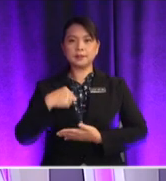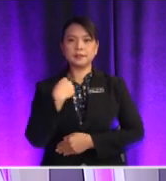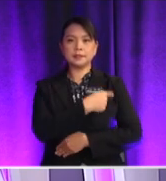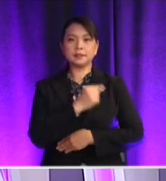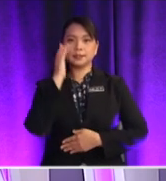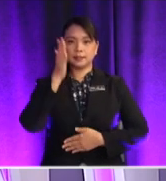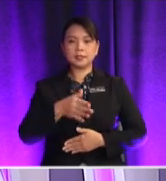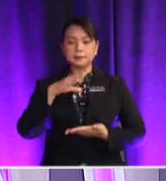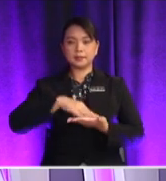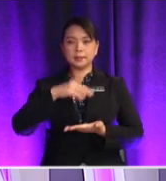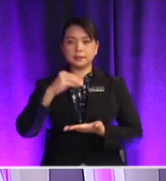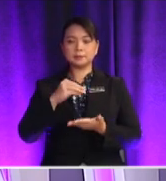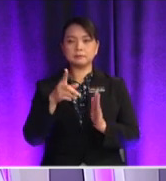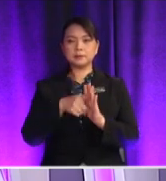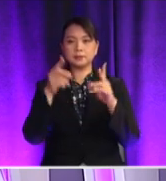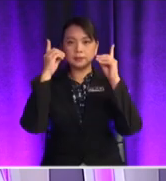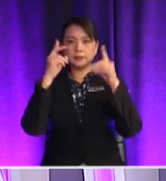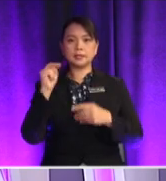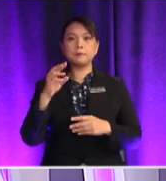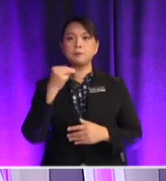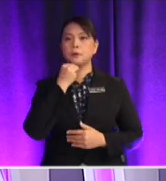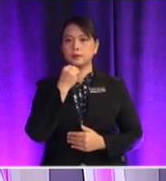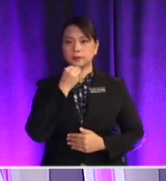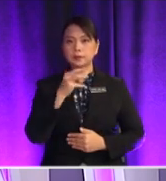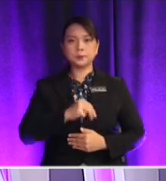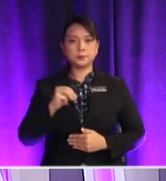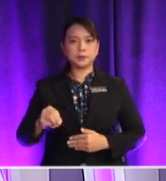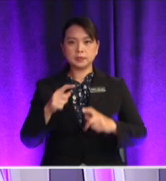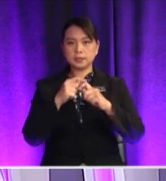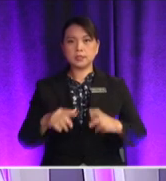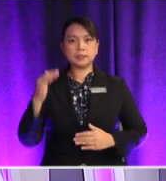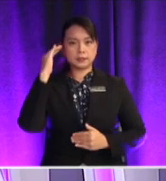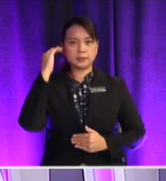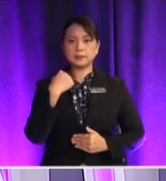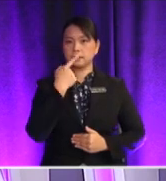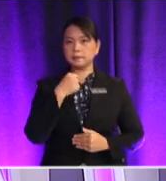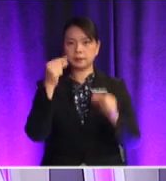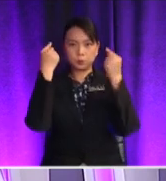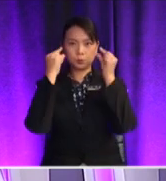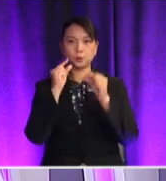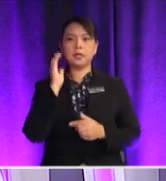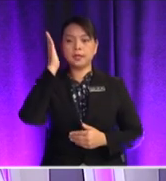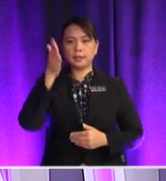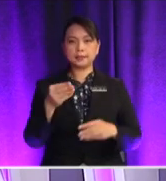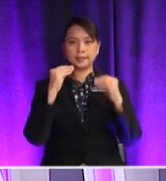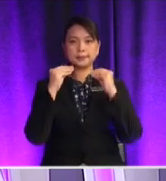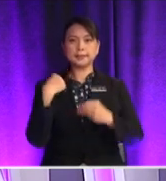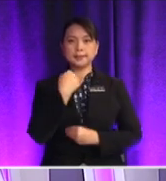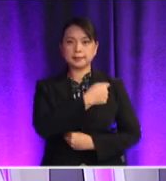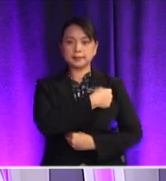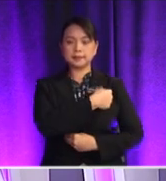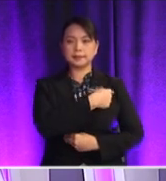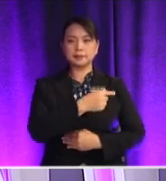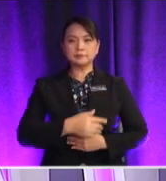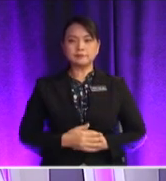adalah pendidikan moral. Dan saya pasti murid-murid semua dah tahu dah siapakah guru yang akan mengajar kita. Kali ini, ini dia tak